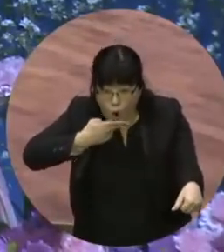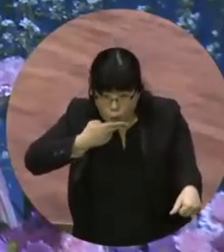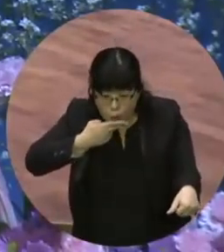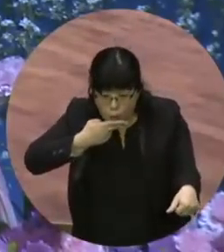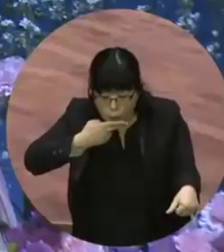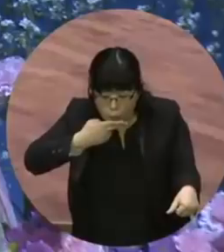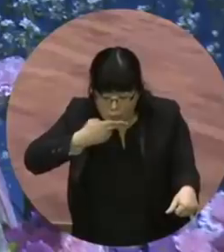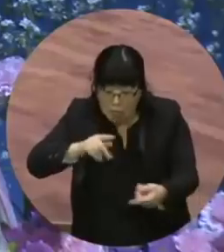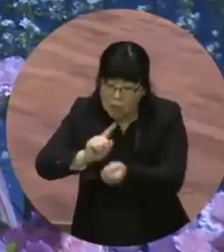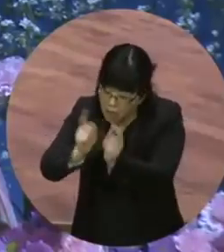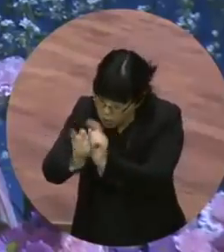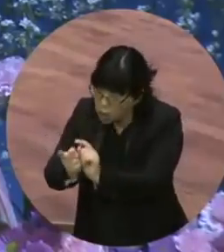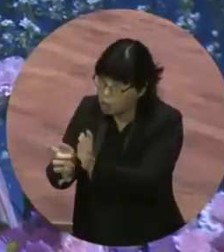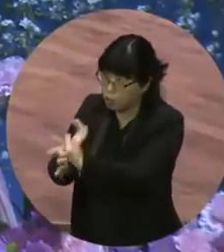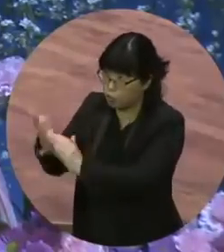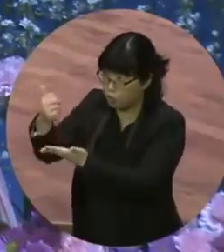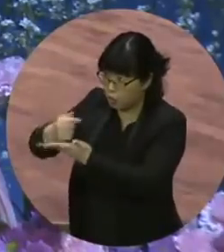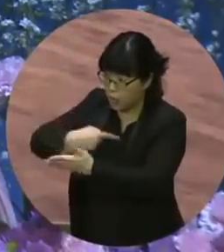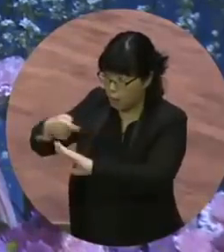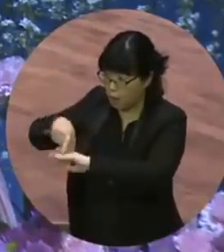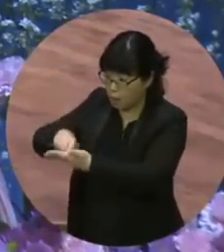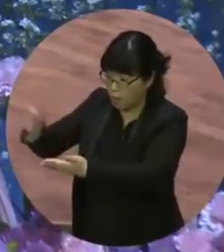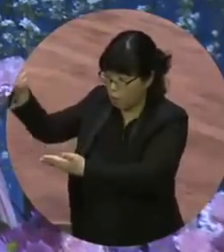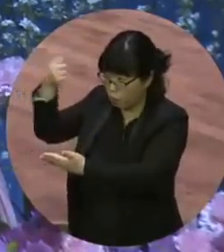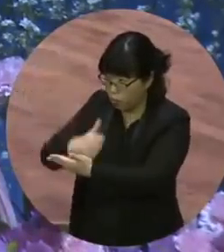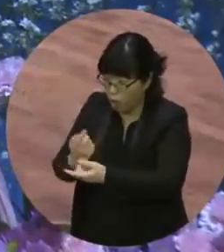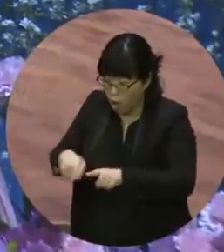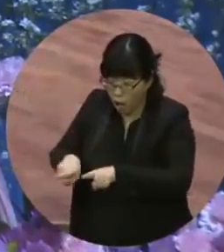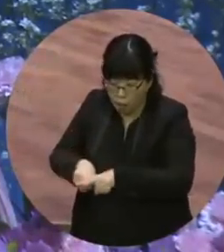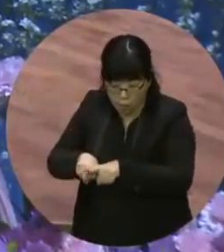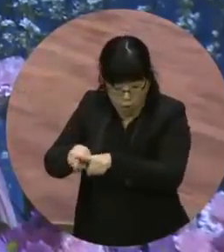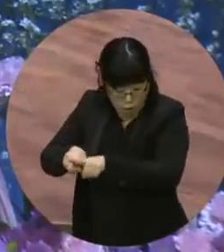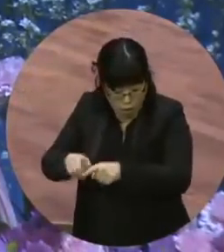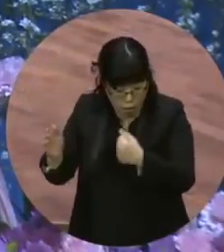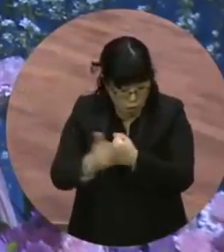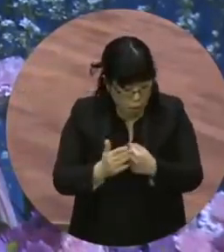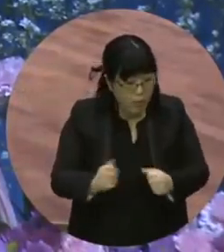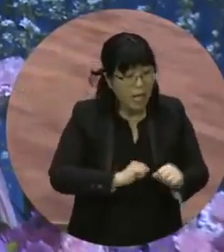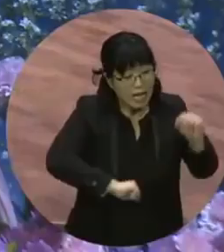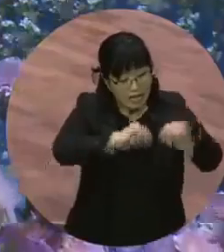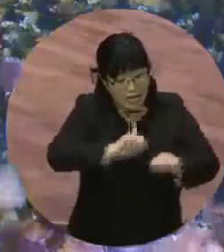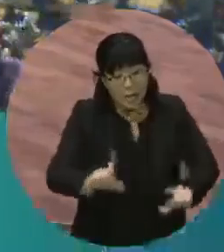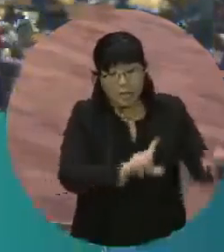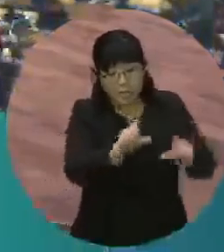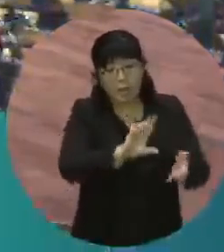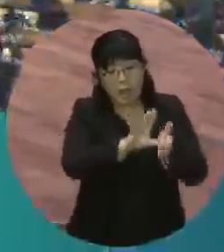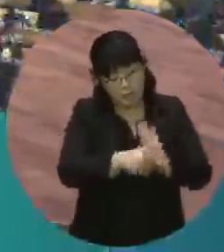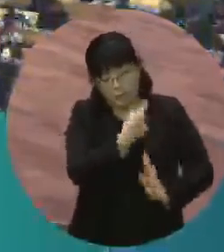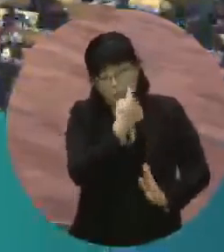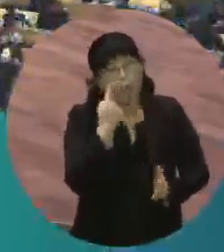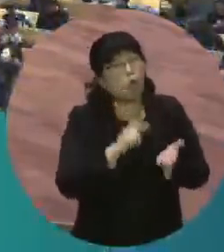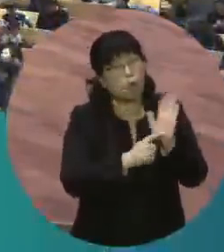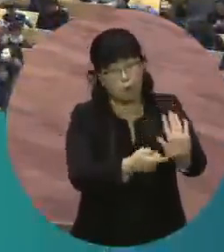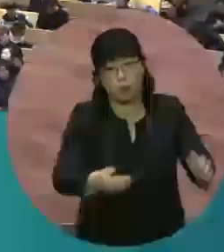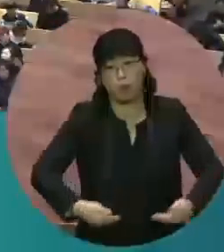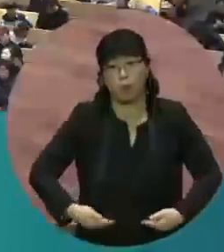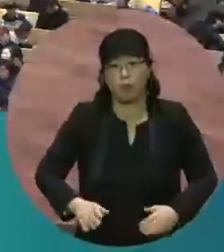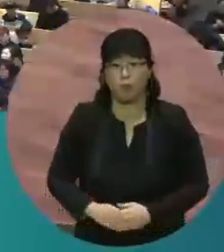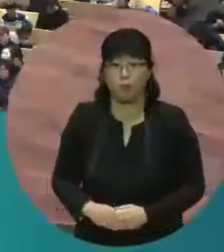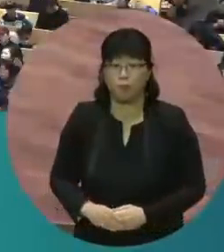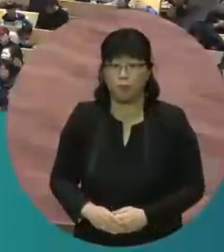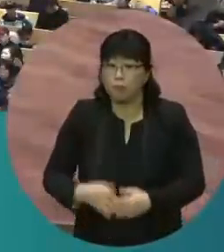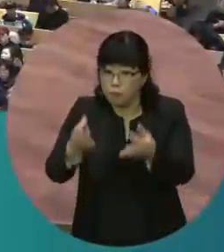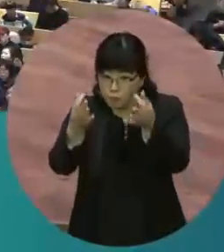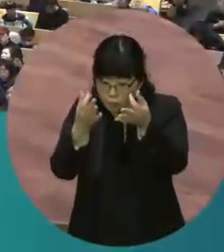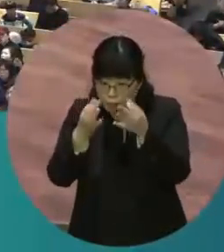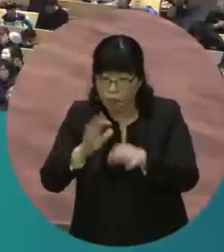삶 속에 이 영적 할례를 받았는 우리가, 자 15절 봅니다. 하나님이 또 아브라함에게 이르시되 너